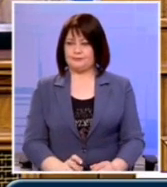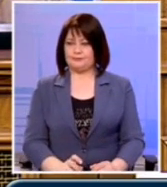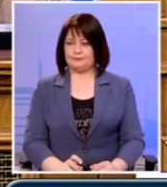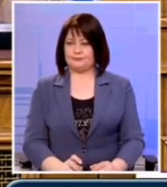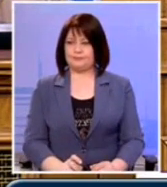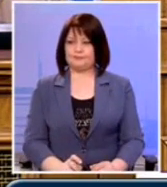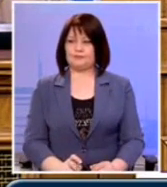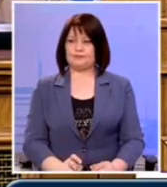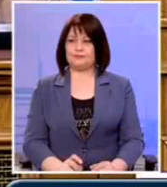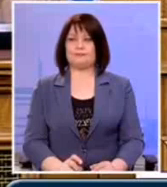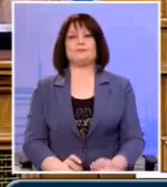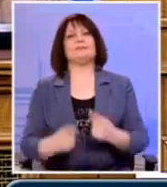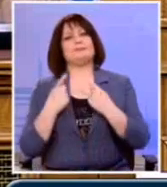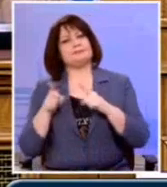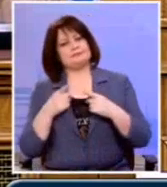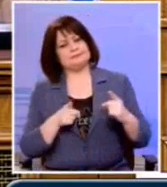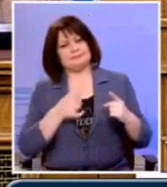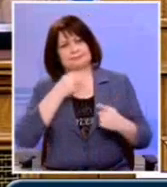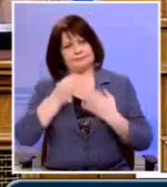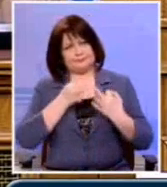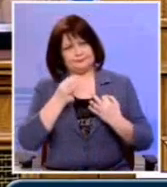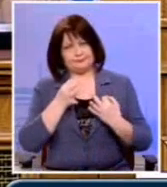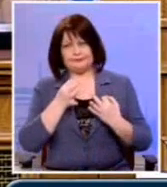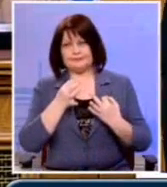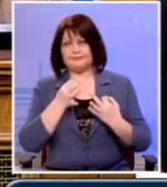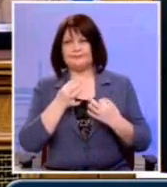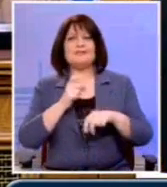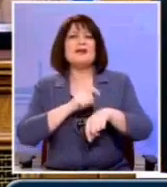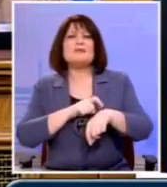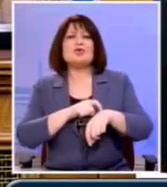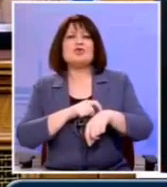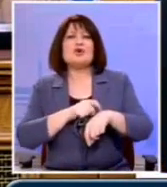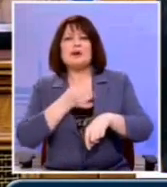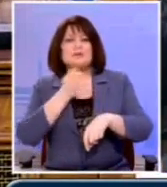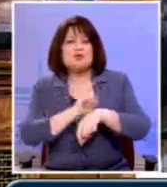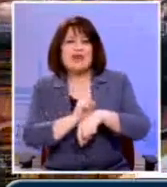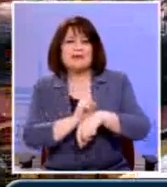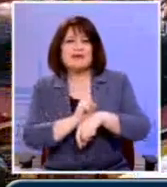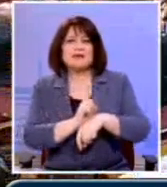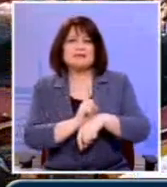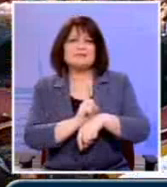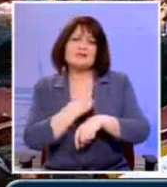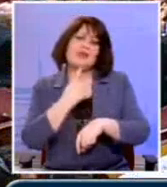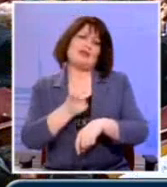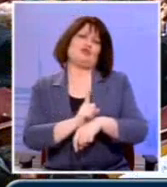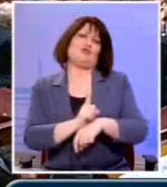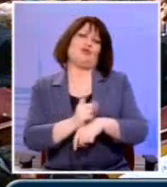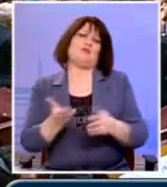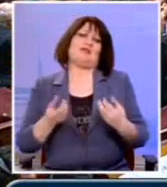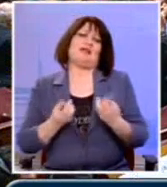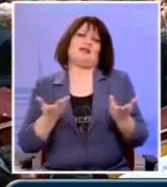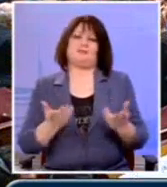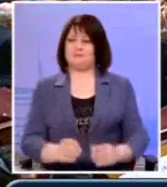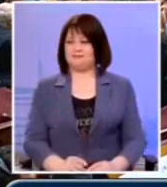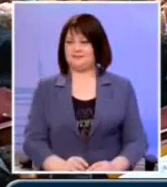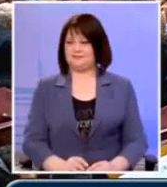Επιτρέψτε να ξεκινήσω διαχωρίζοντας... Καταρχάς, πόση ώρα θέλετε να μιλήσω? Δεν θα σας βάλω χρόνο, κύριε Υπουργέ. Οι